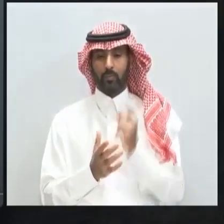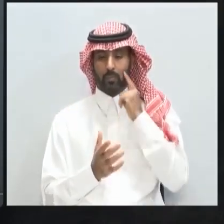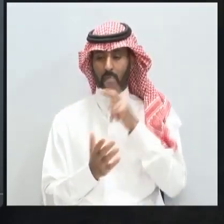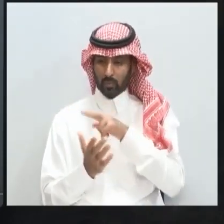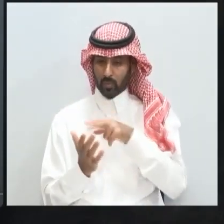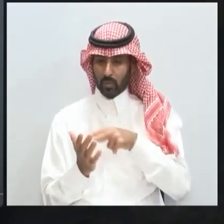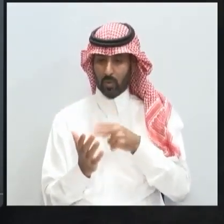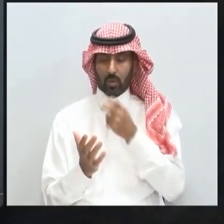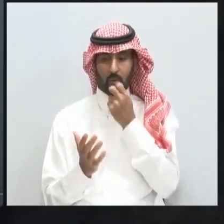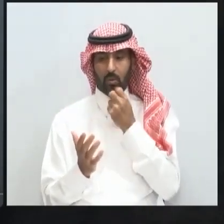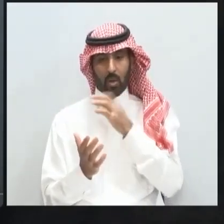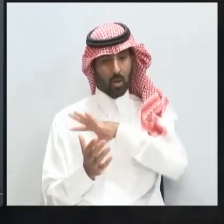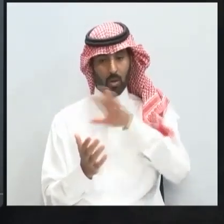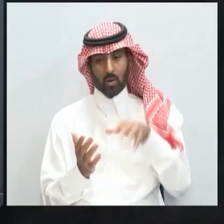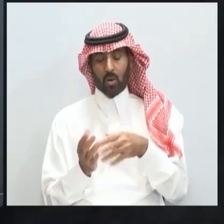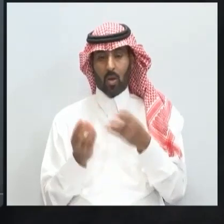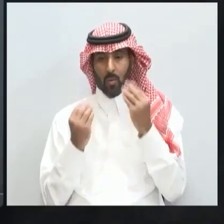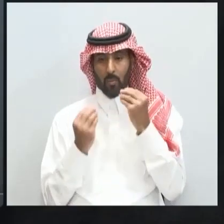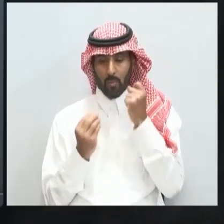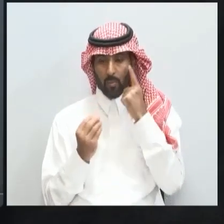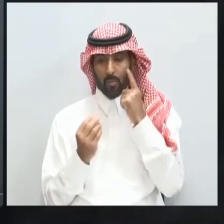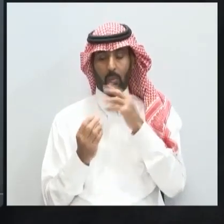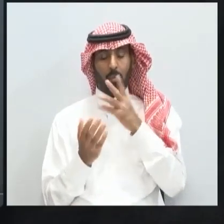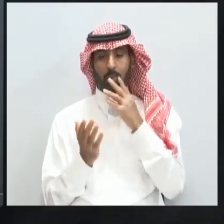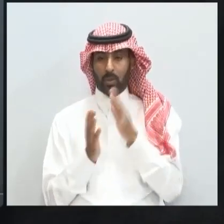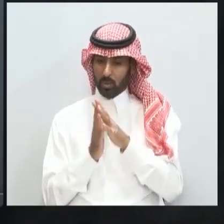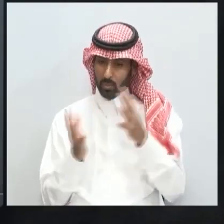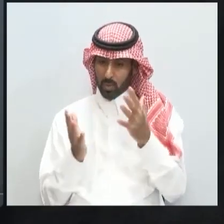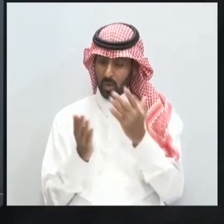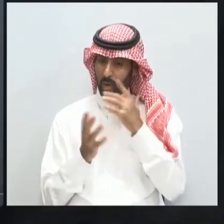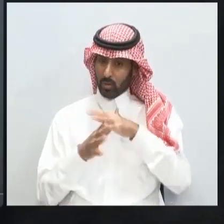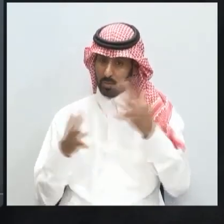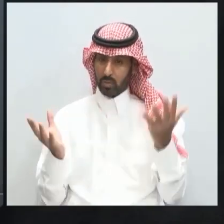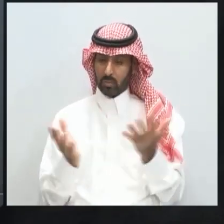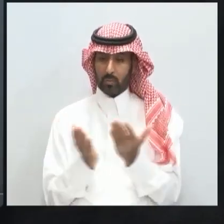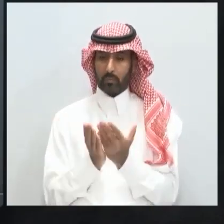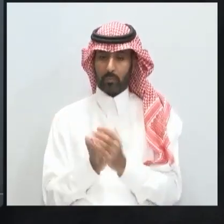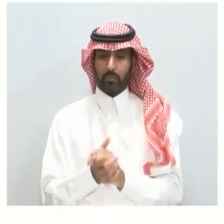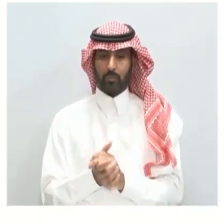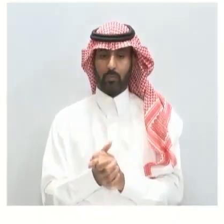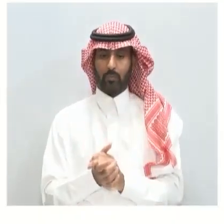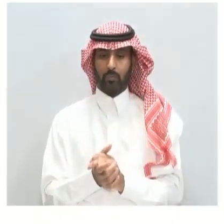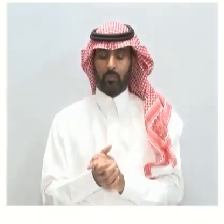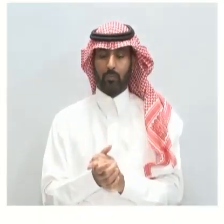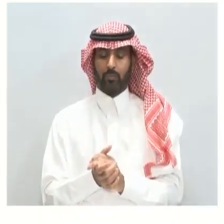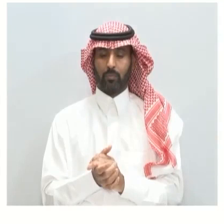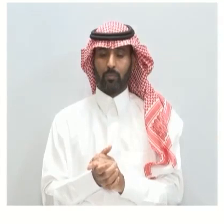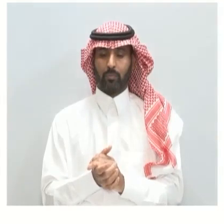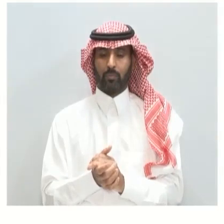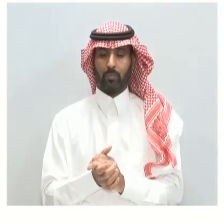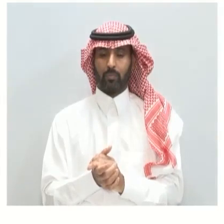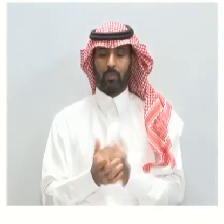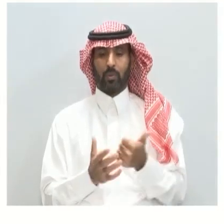نفهم علوم القران اذ هي ماده واسعه شامله اذا هذا هو استمداد